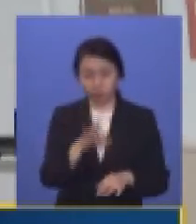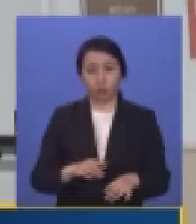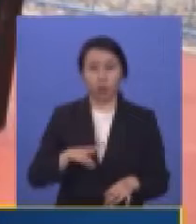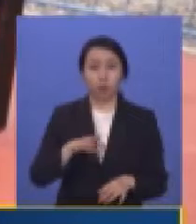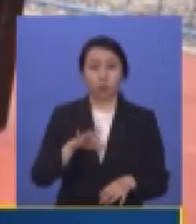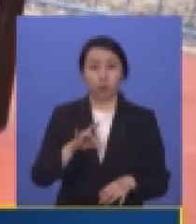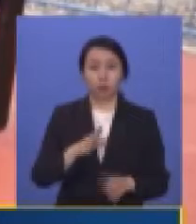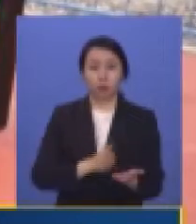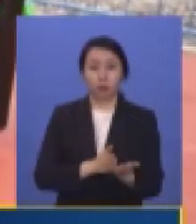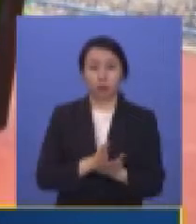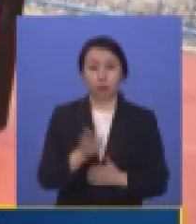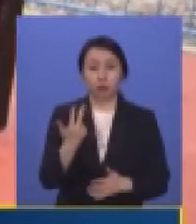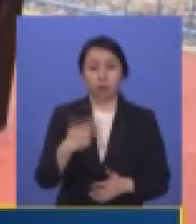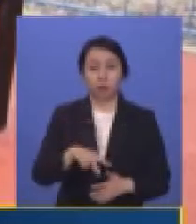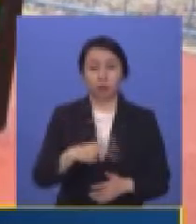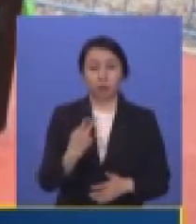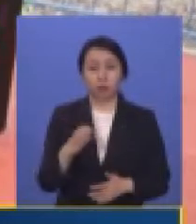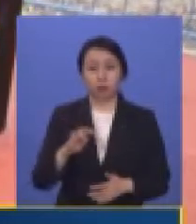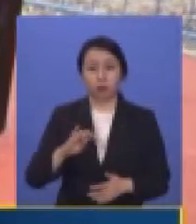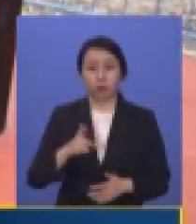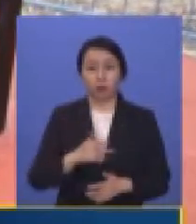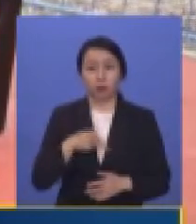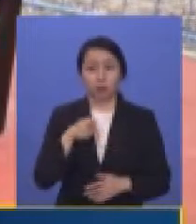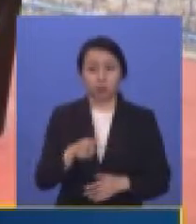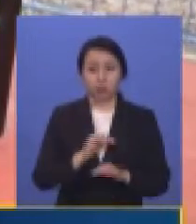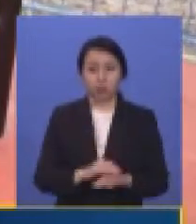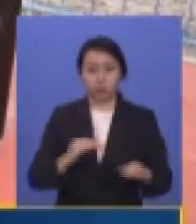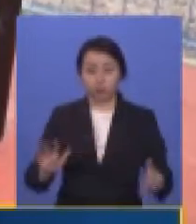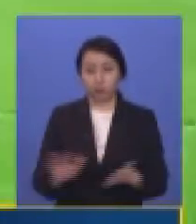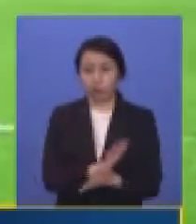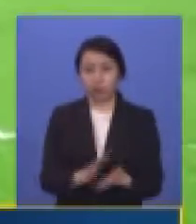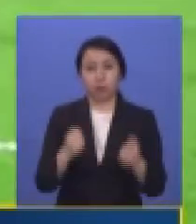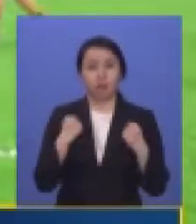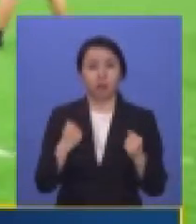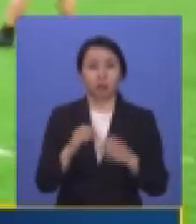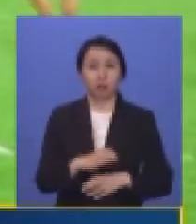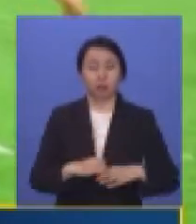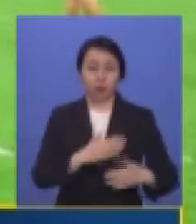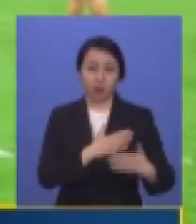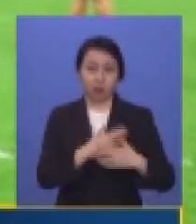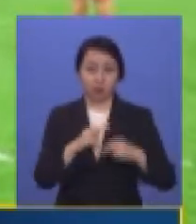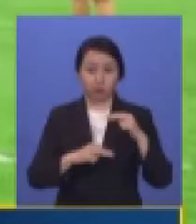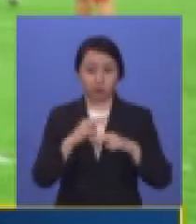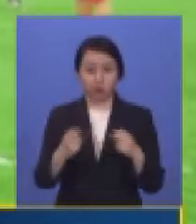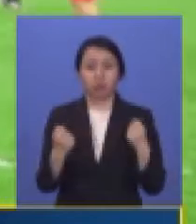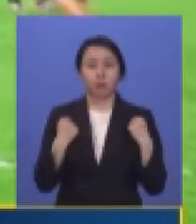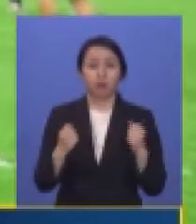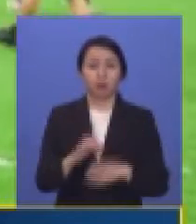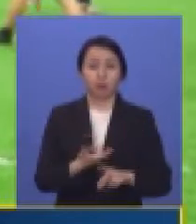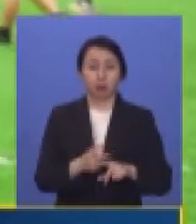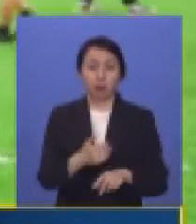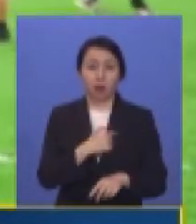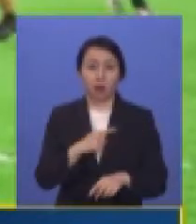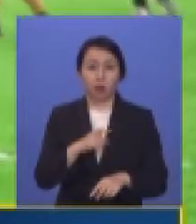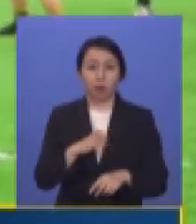Габита Мусрепова направили 32 миллиона тенге. Больше 1000 детей посещают бесплатные спортивные секции. Активно строятся спортивные комплексы. Это